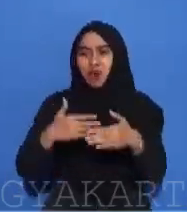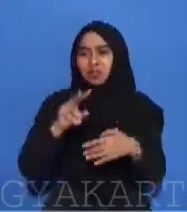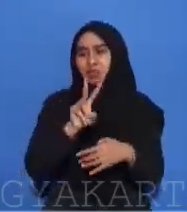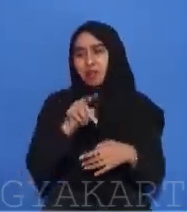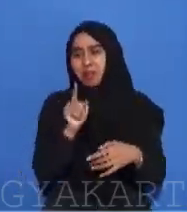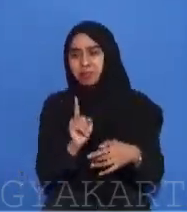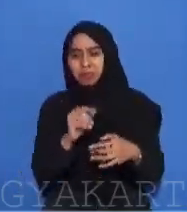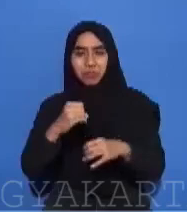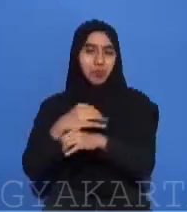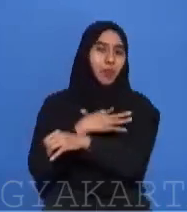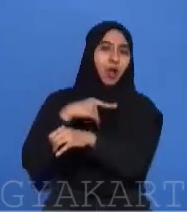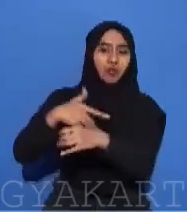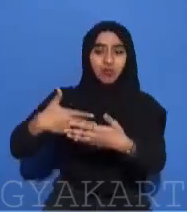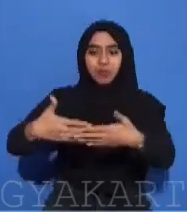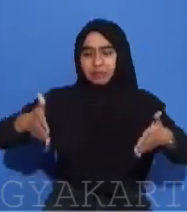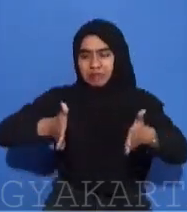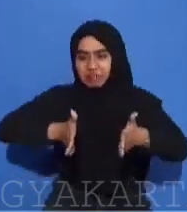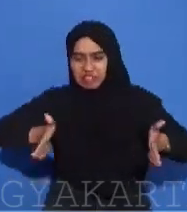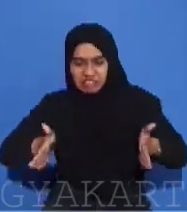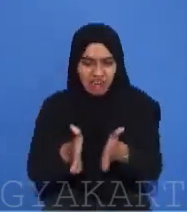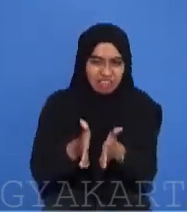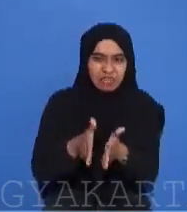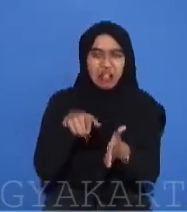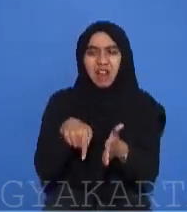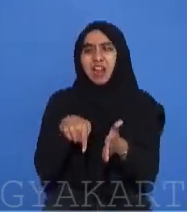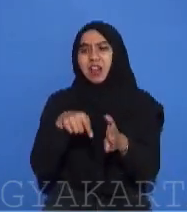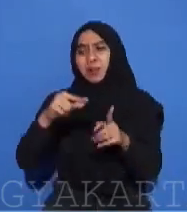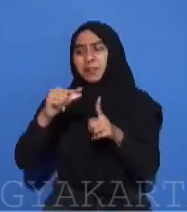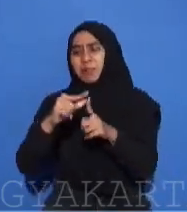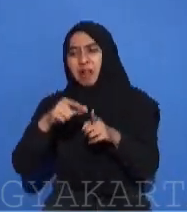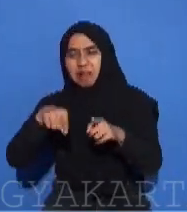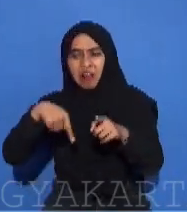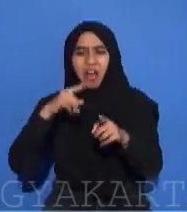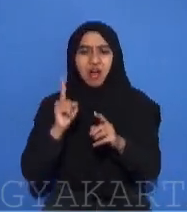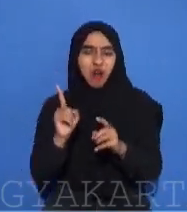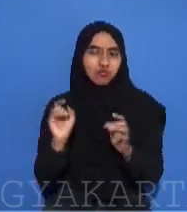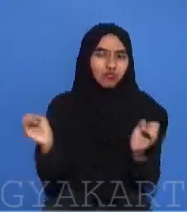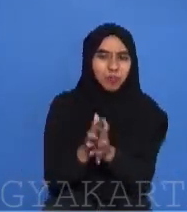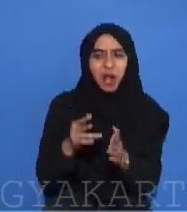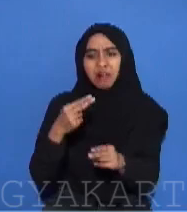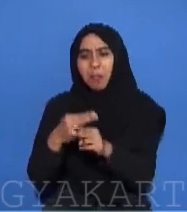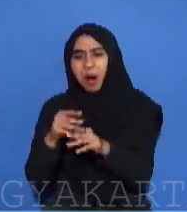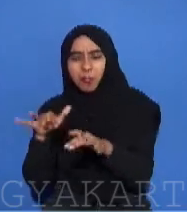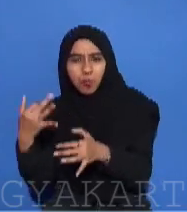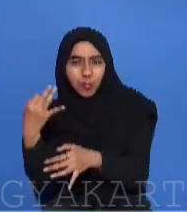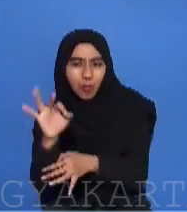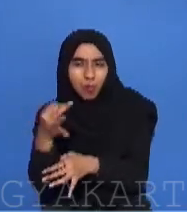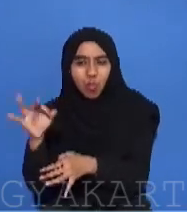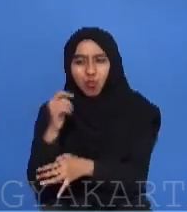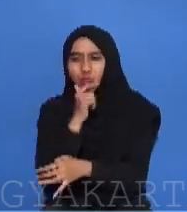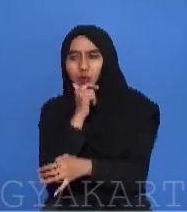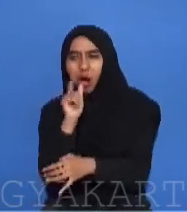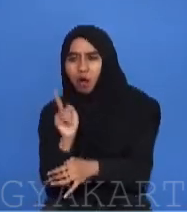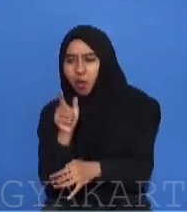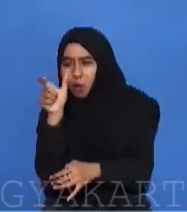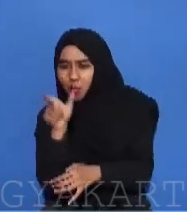lebar lapak mereka merasa Ada sejumlah nama baru PKL di luar 4 paguyuban yang ada sehingga dianggap ada indikasi penggelembungan